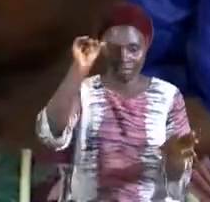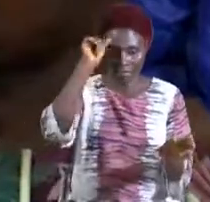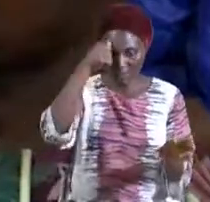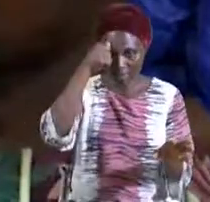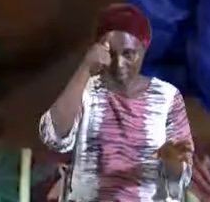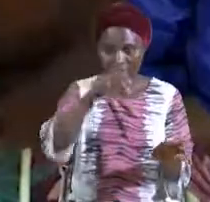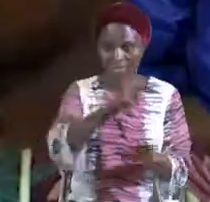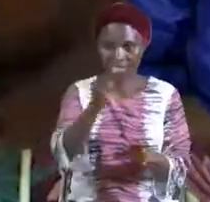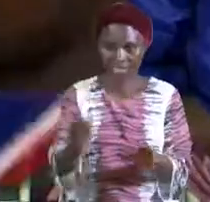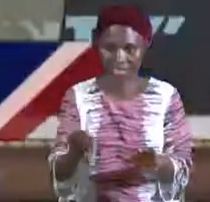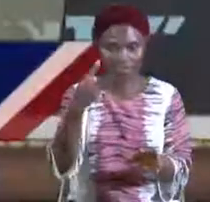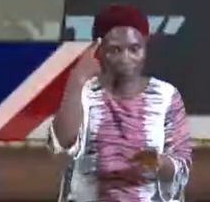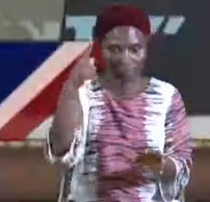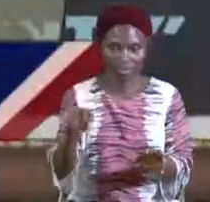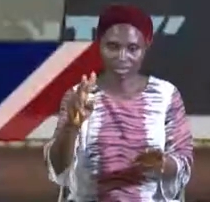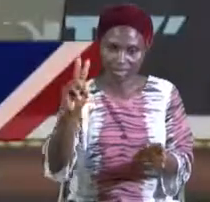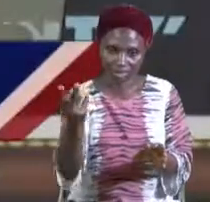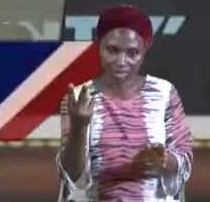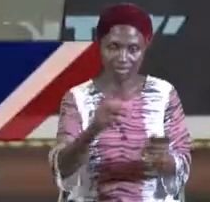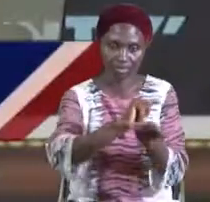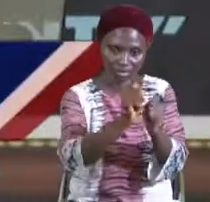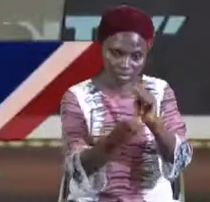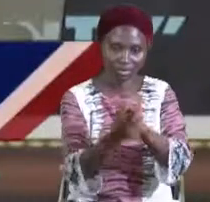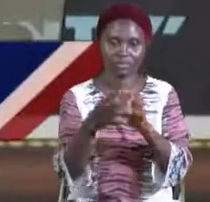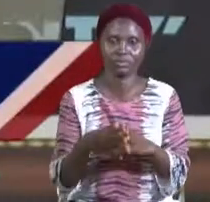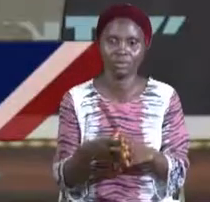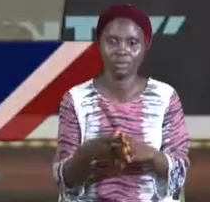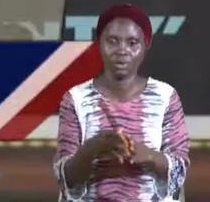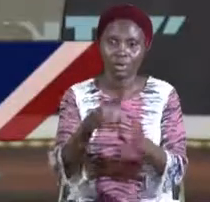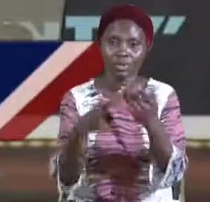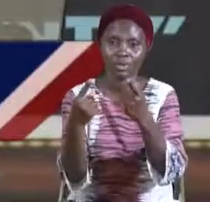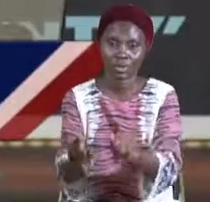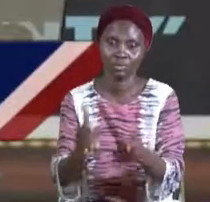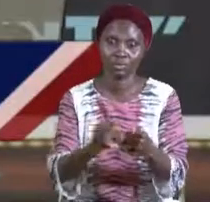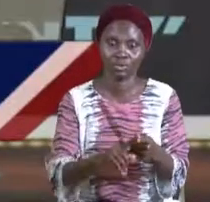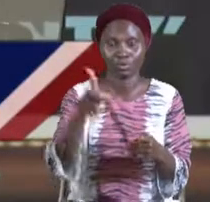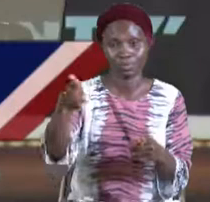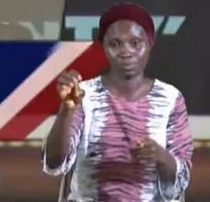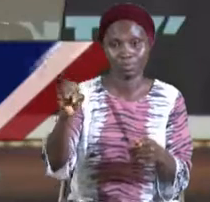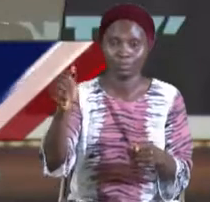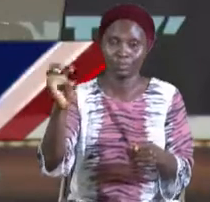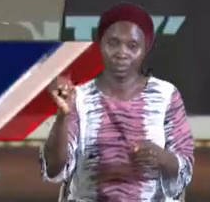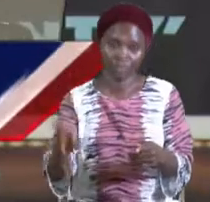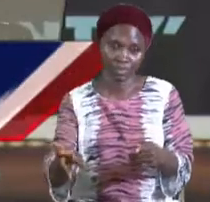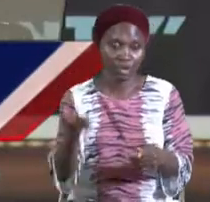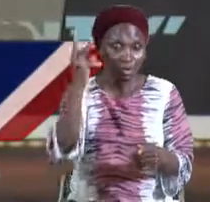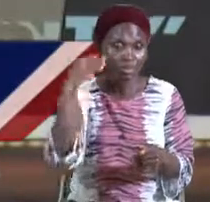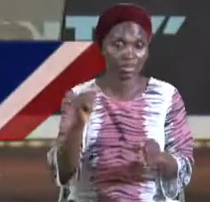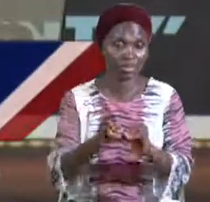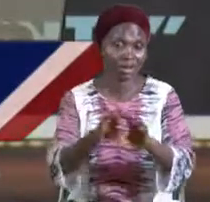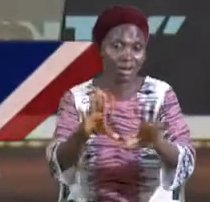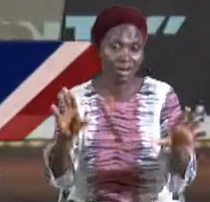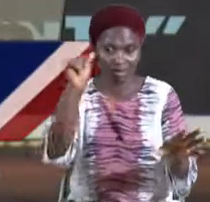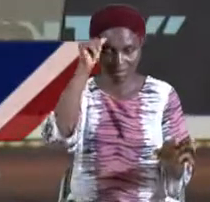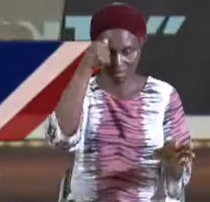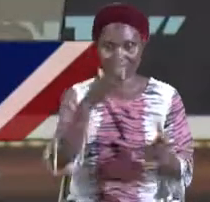la seconde transformation. Ce qui est arrivé à Pierre est un rappel clair qu'il avait